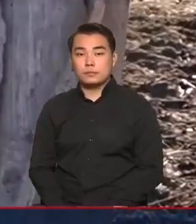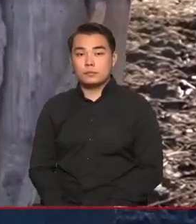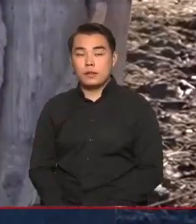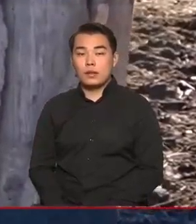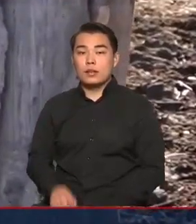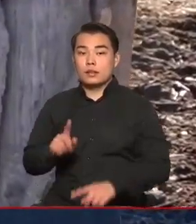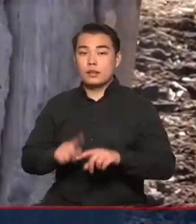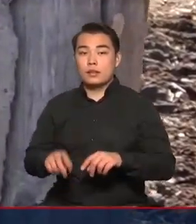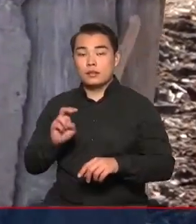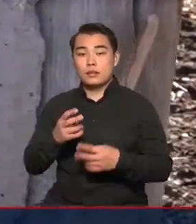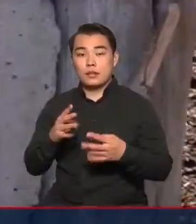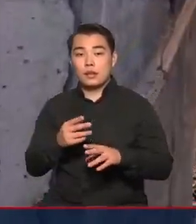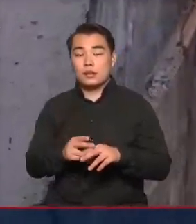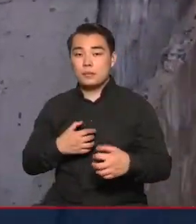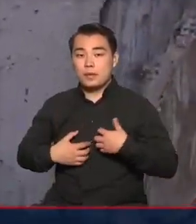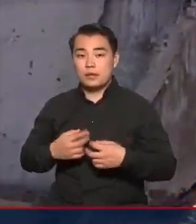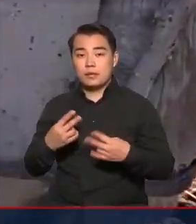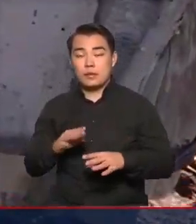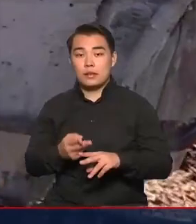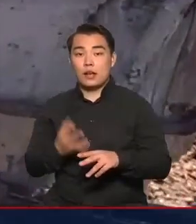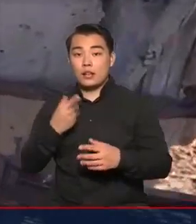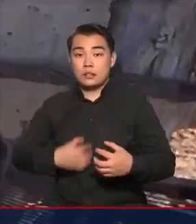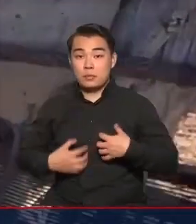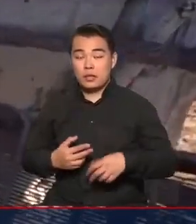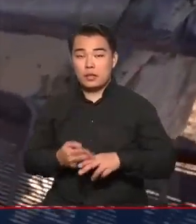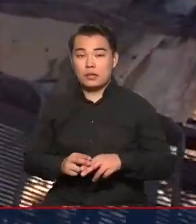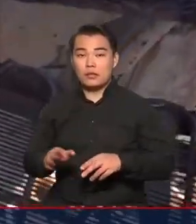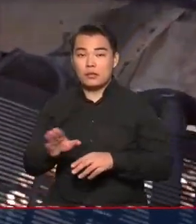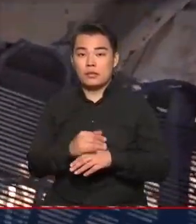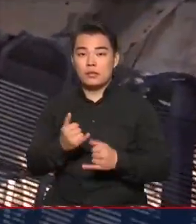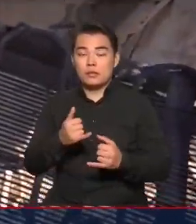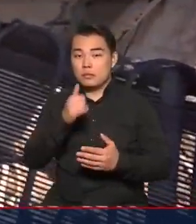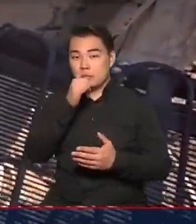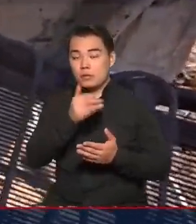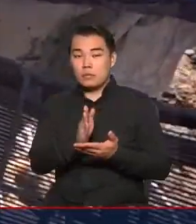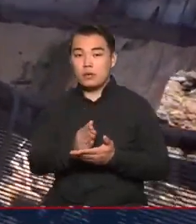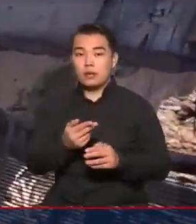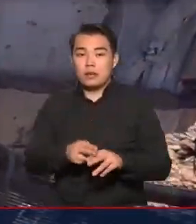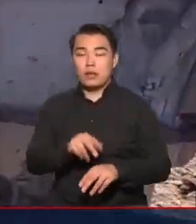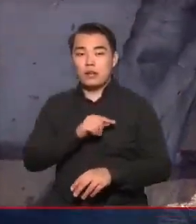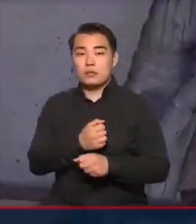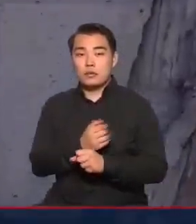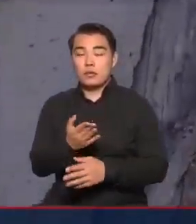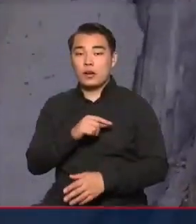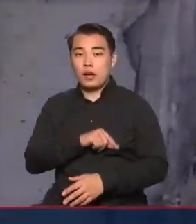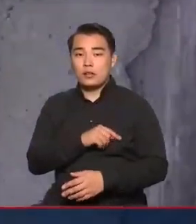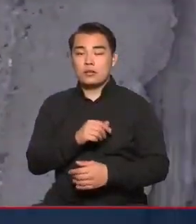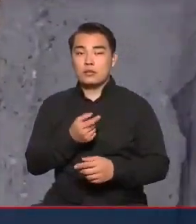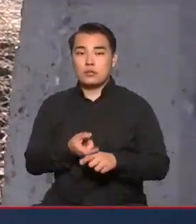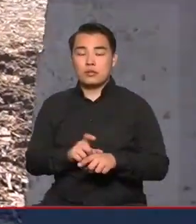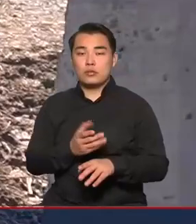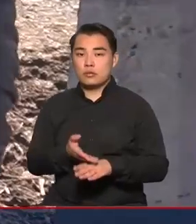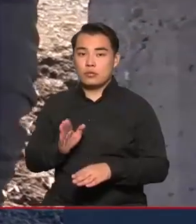Тез бармау керек. Тез, тез барсаң, үркіп саудыртпай да қояды түйенің негізі, мінезі деген. Өте қиын ғой.